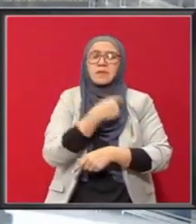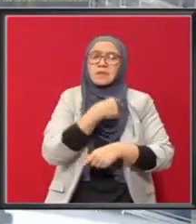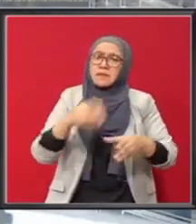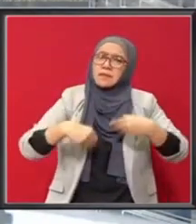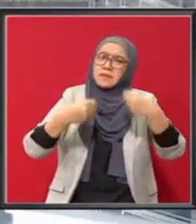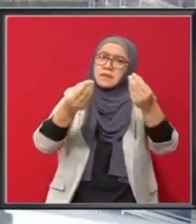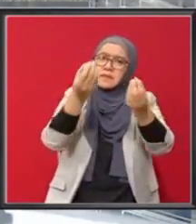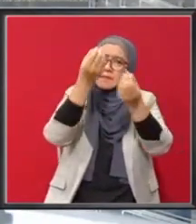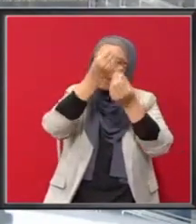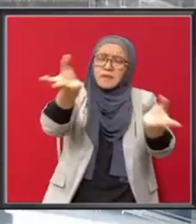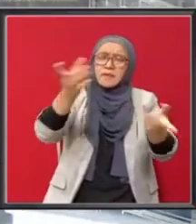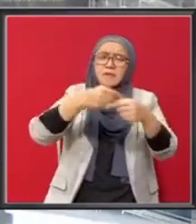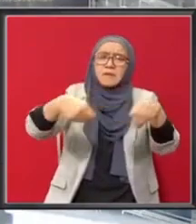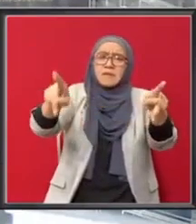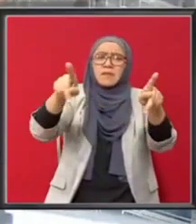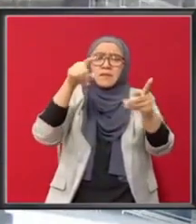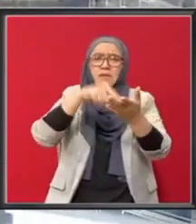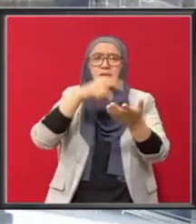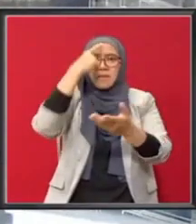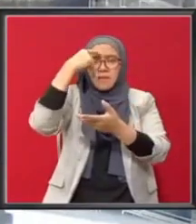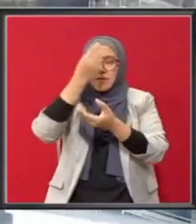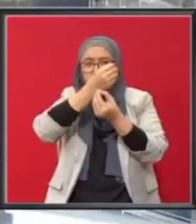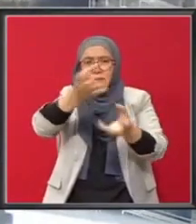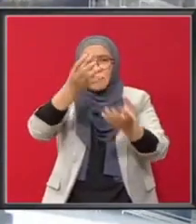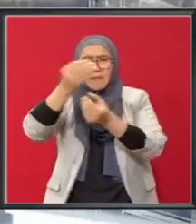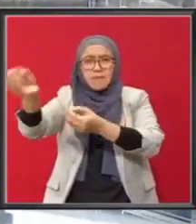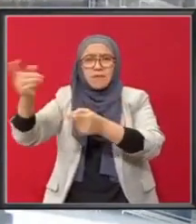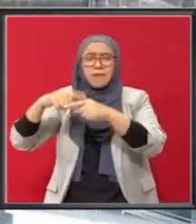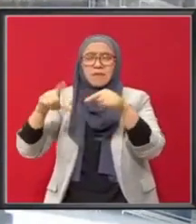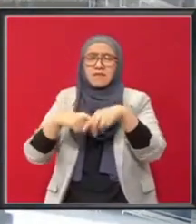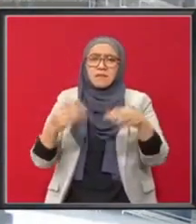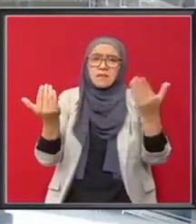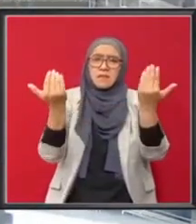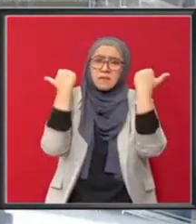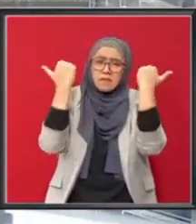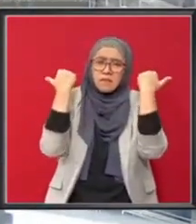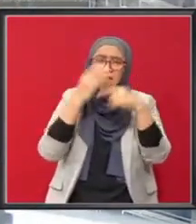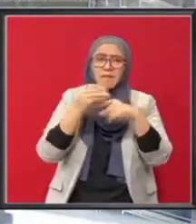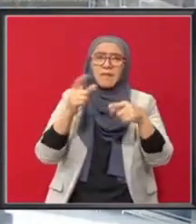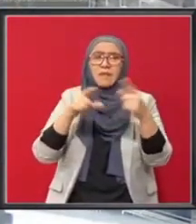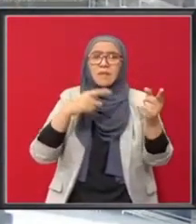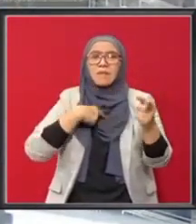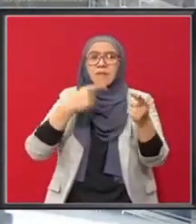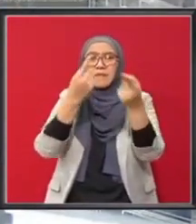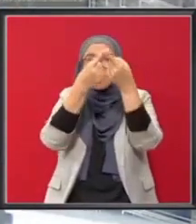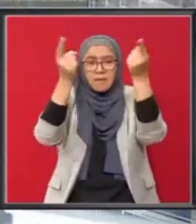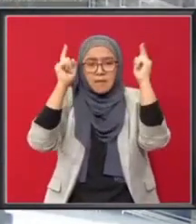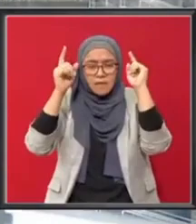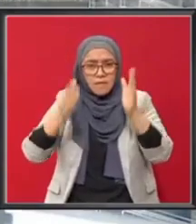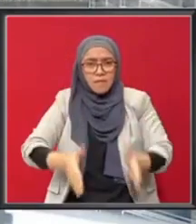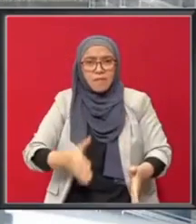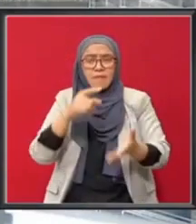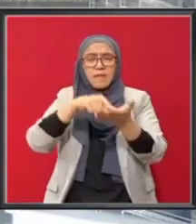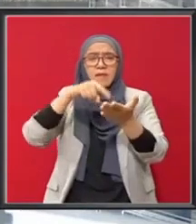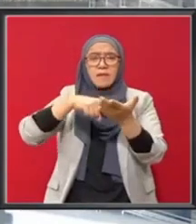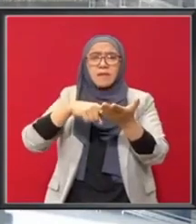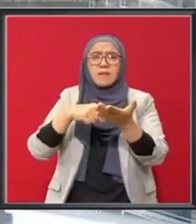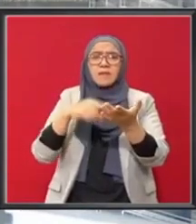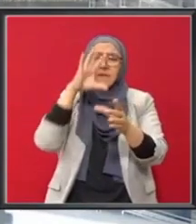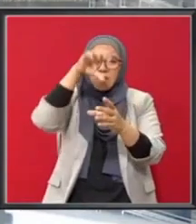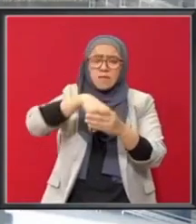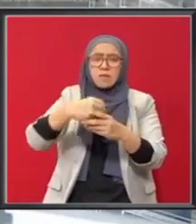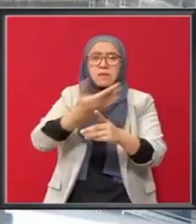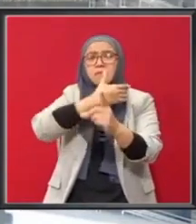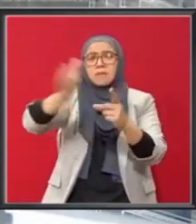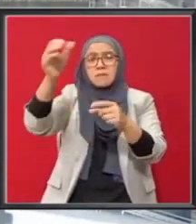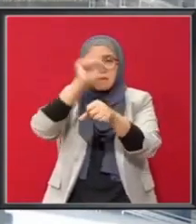memberitahu menganggap penganggo dan juga gaya dong graduan ini termasuk mereka yang dibuang kerja akibat pendek polisi Nabila ini